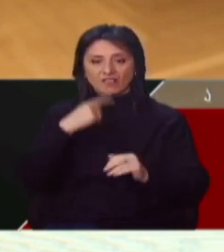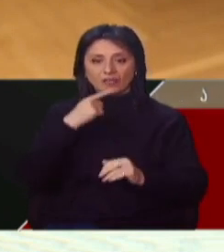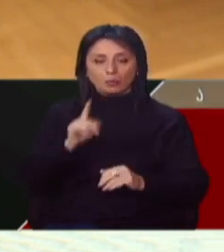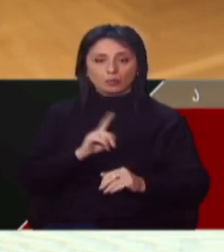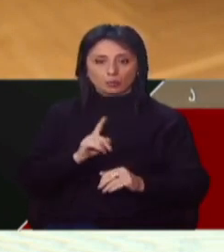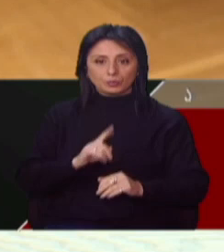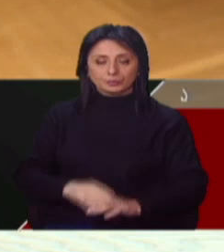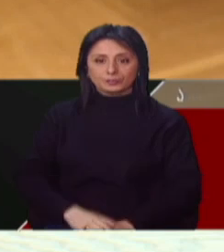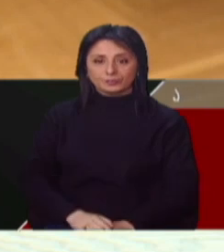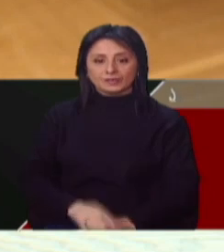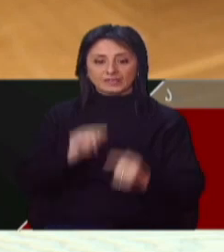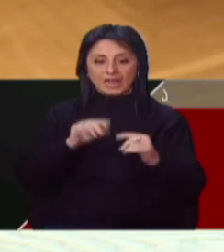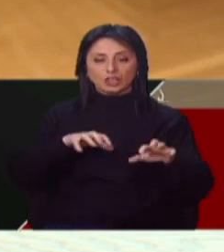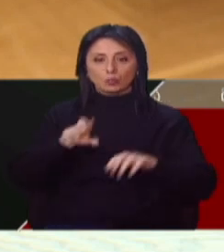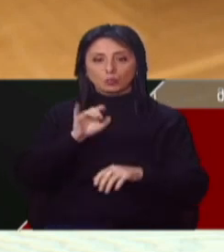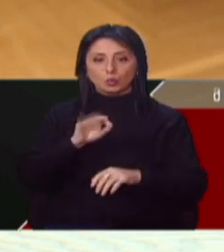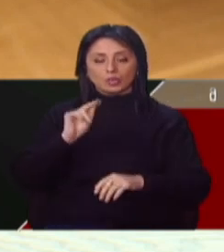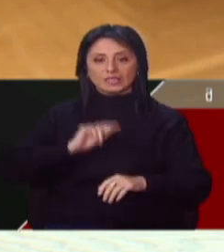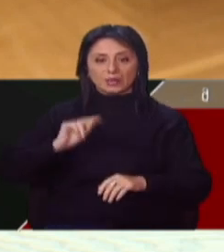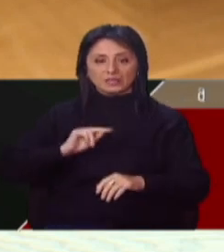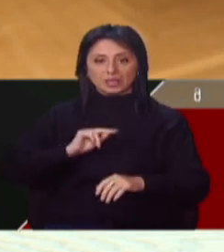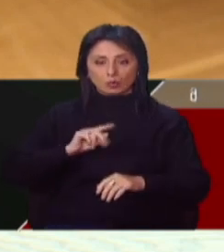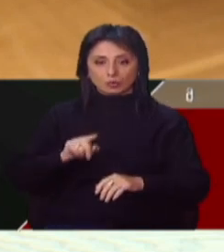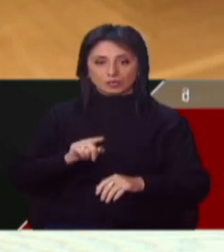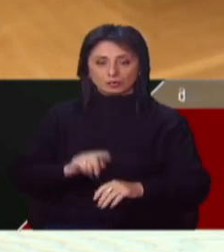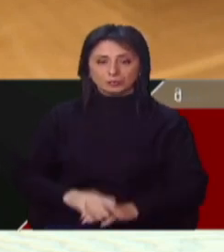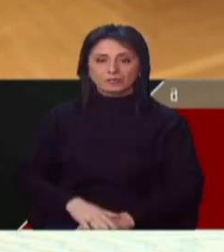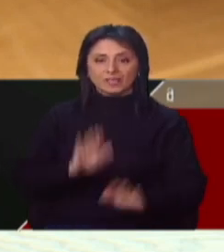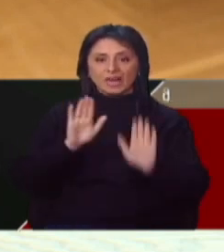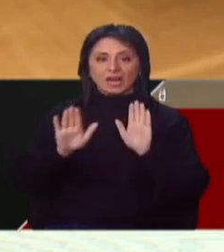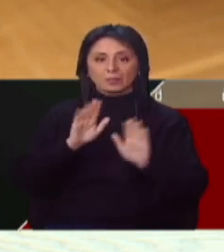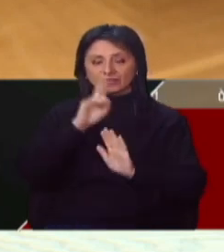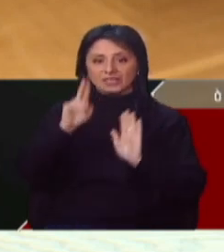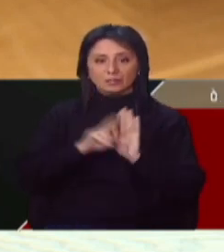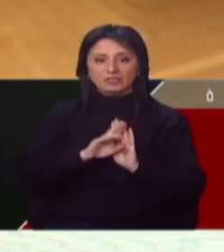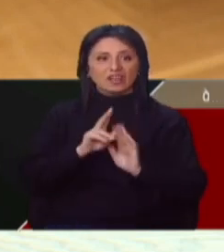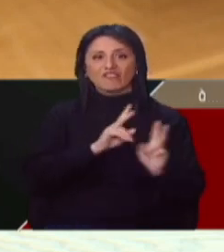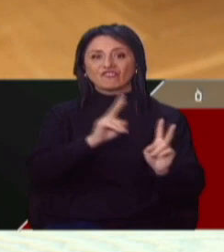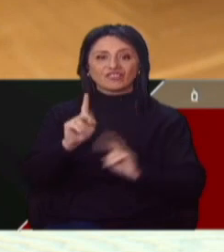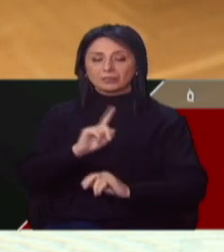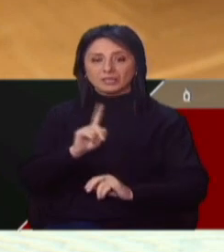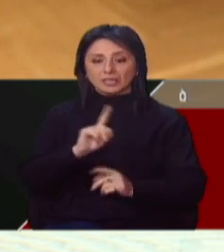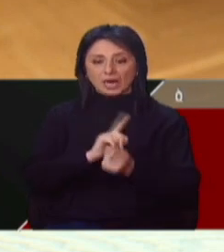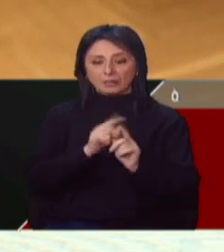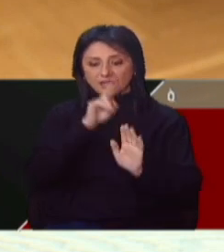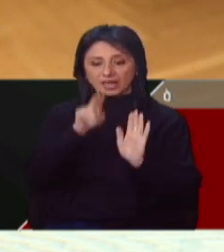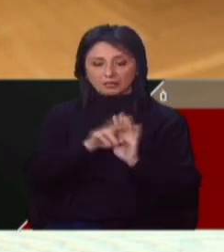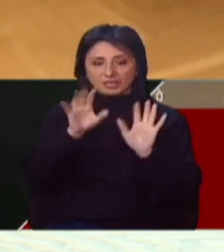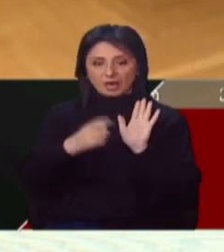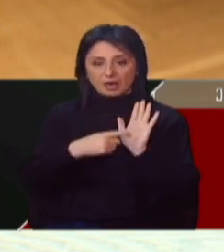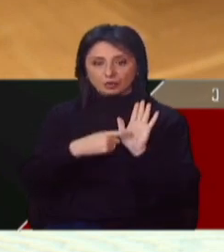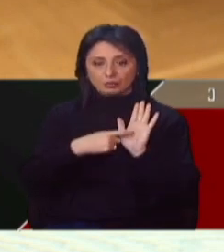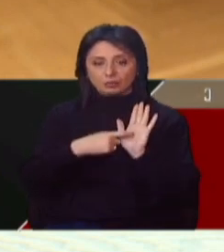baptrom, anticorupțiul biro sam sahuris, hemzonele emorcile bara vinmes, arame de emorcile bak